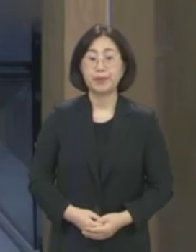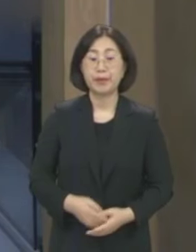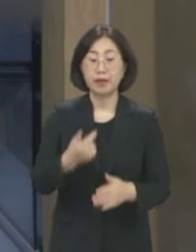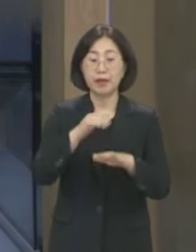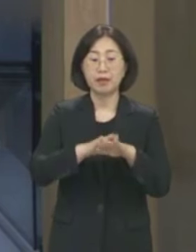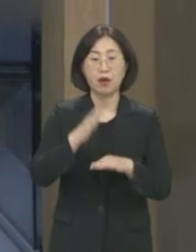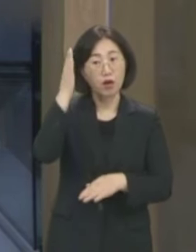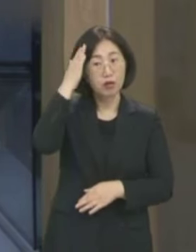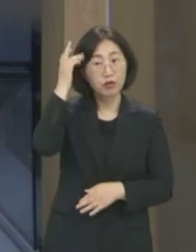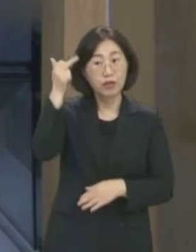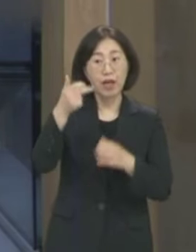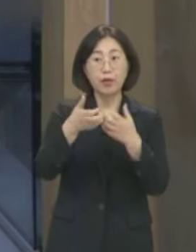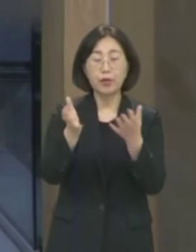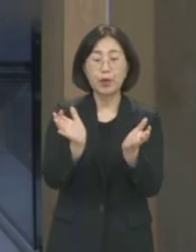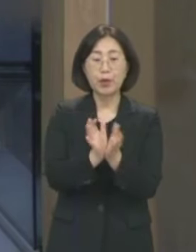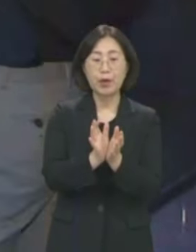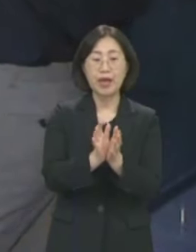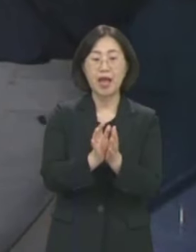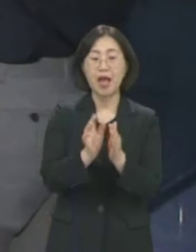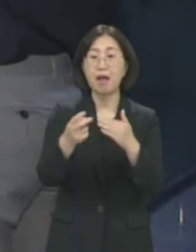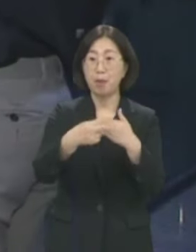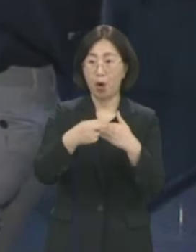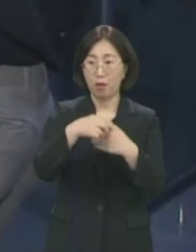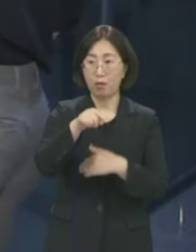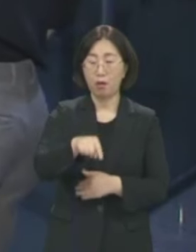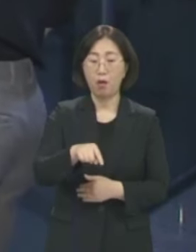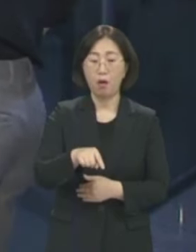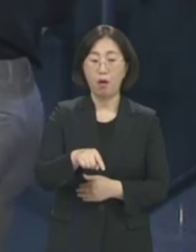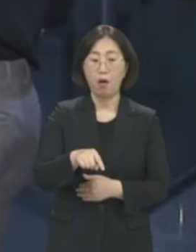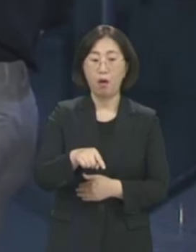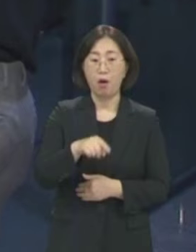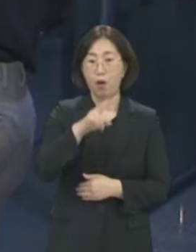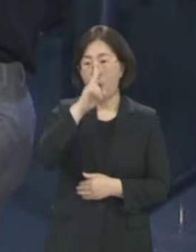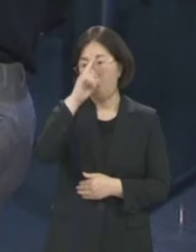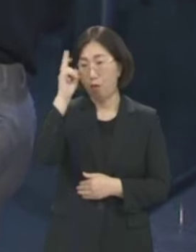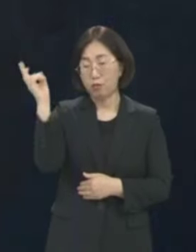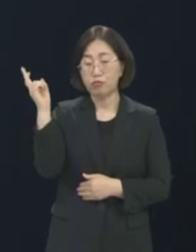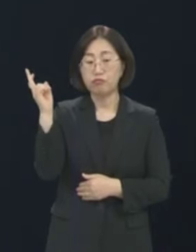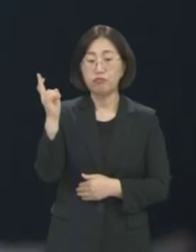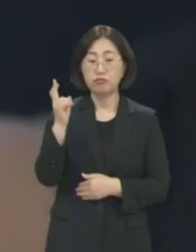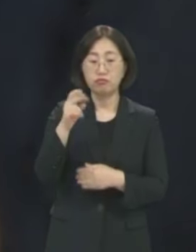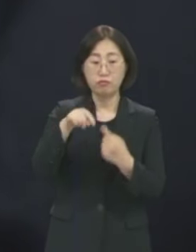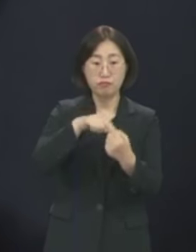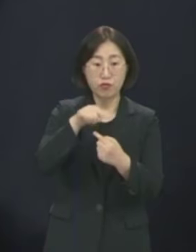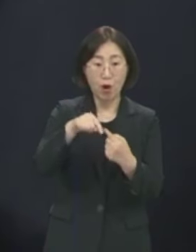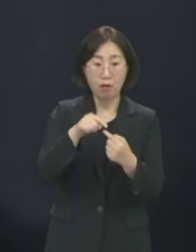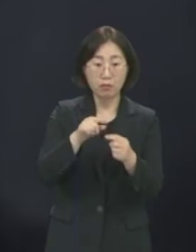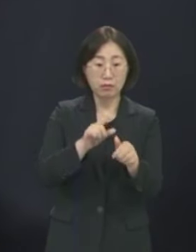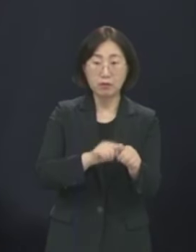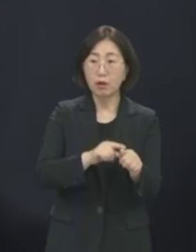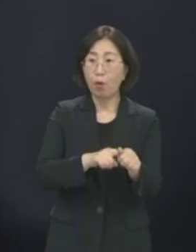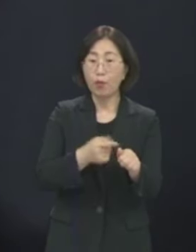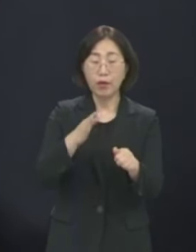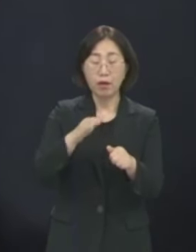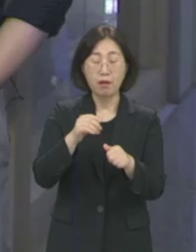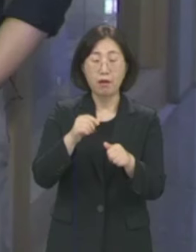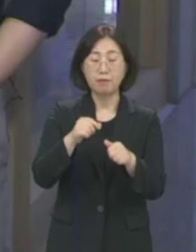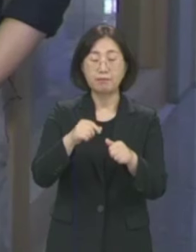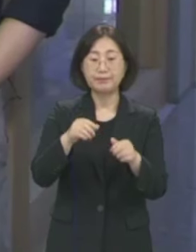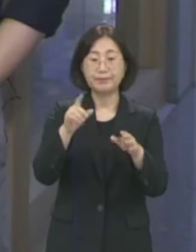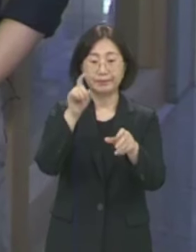대전 둔산동의 한 대형 피부과 의원. 평일 오후 영업시간이지만 문은 굳게 잠겼고 불도 꺼져